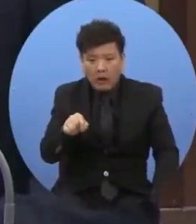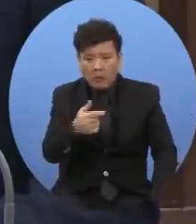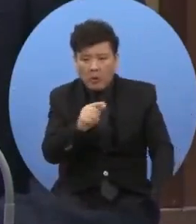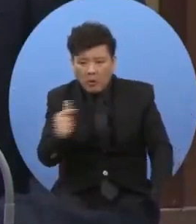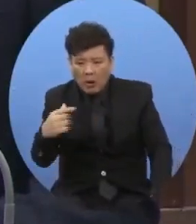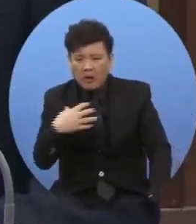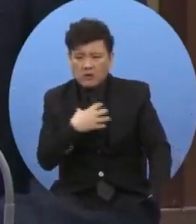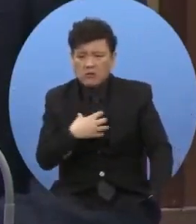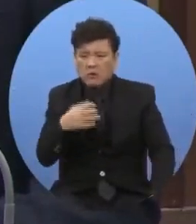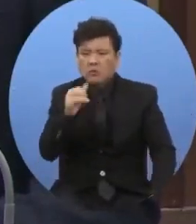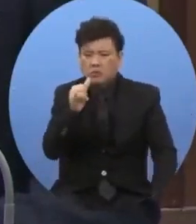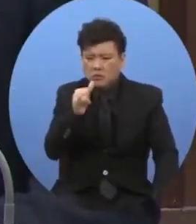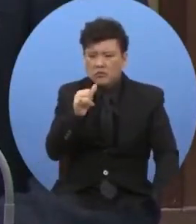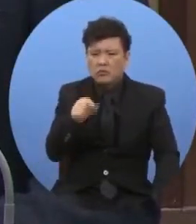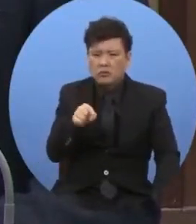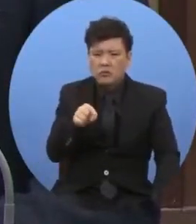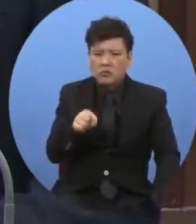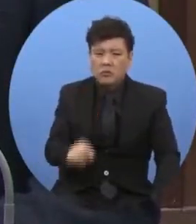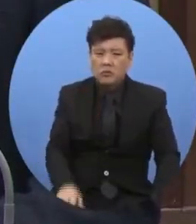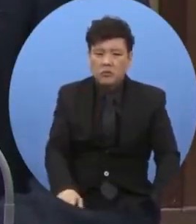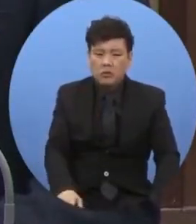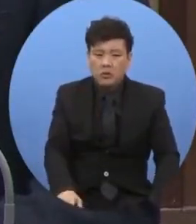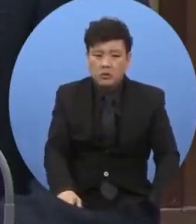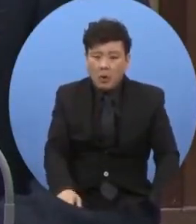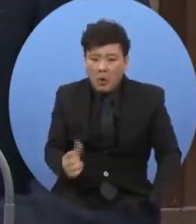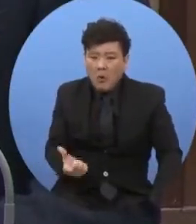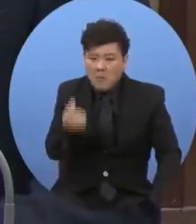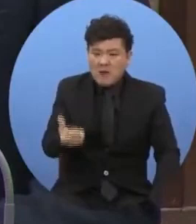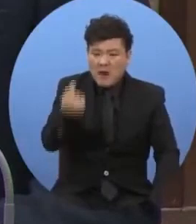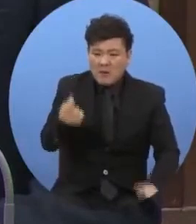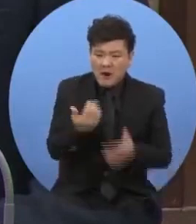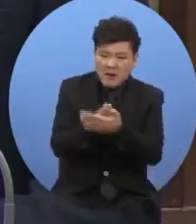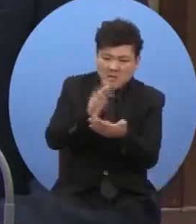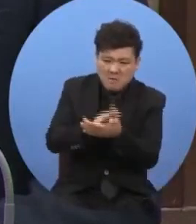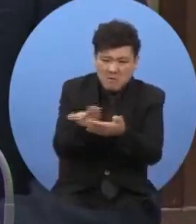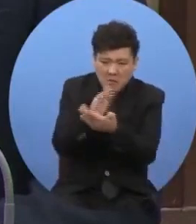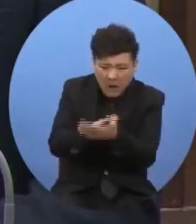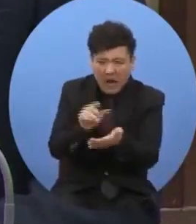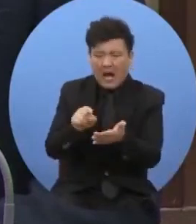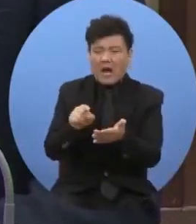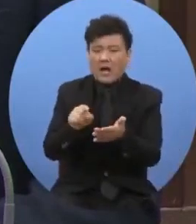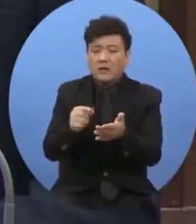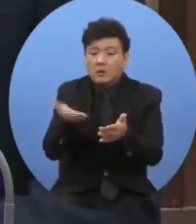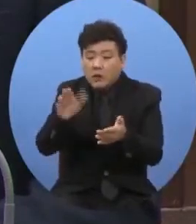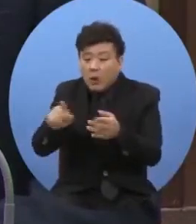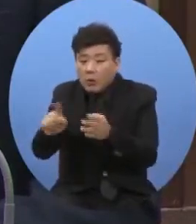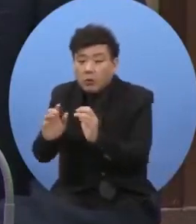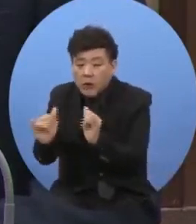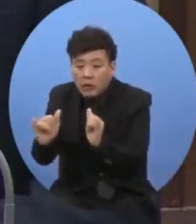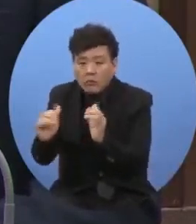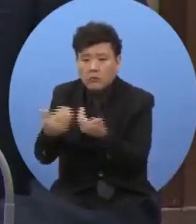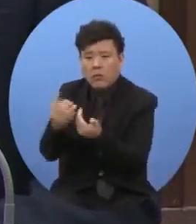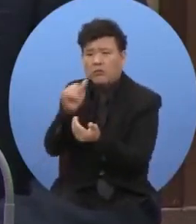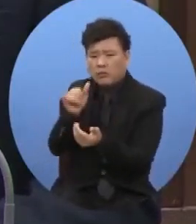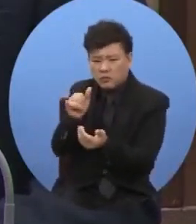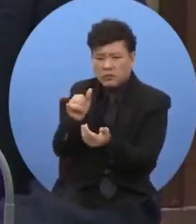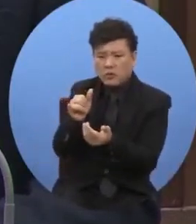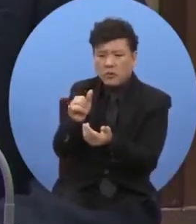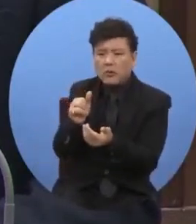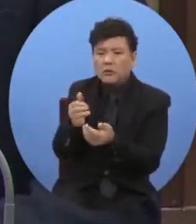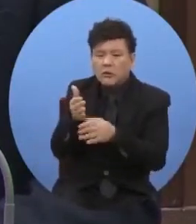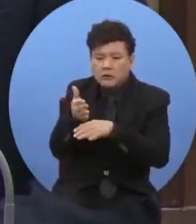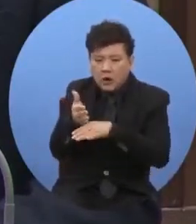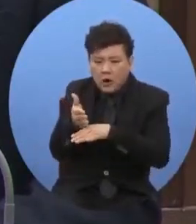그래서 어떤 분은 굉장히 빠른 속도로 가자고 그러시고요. 어떤 분은 아예 반대하시는데 저는 조금 속도 조절을